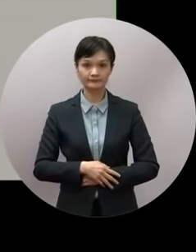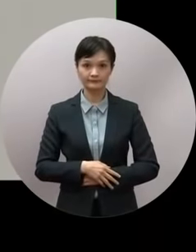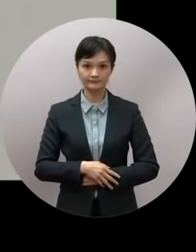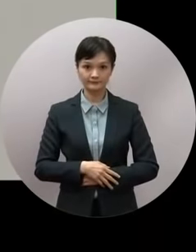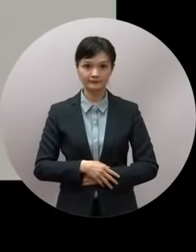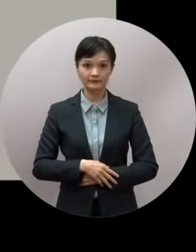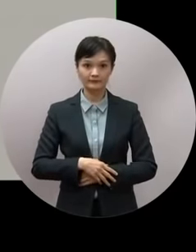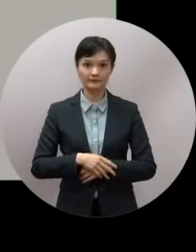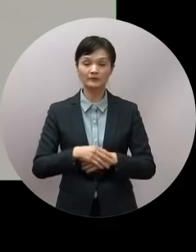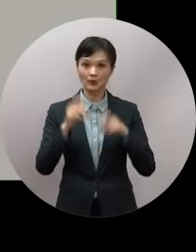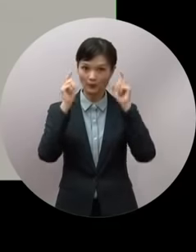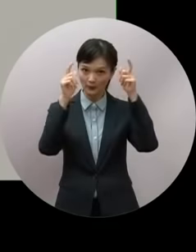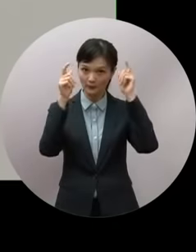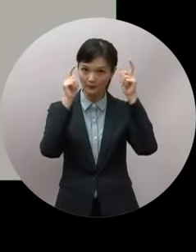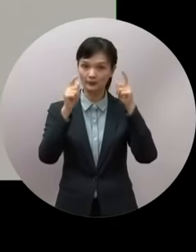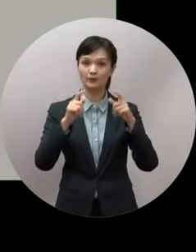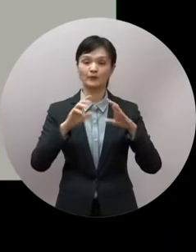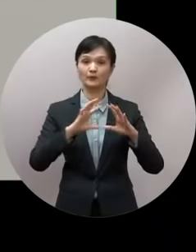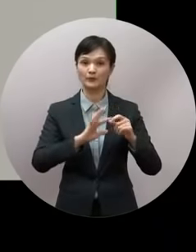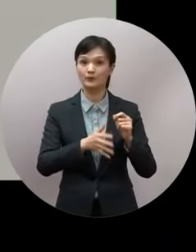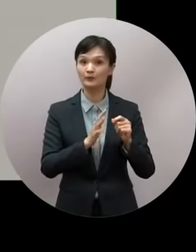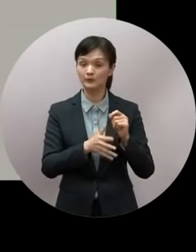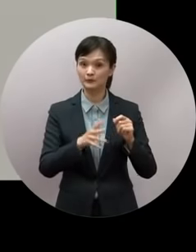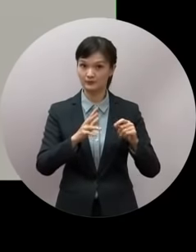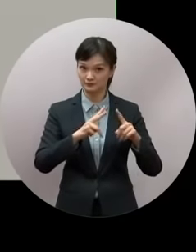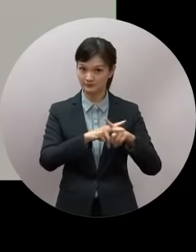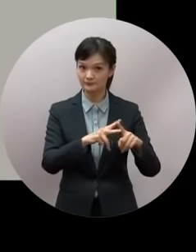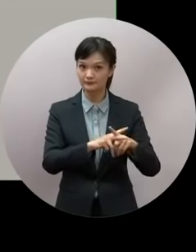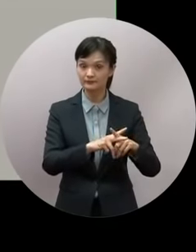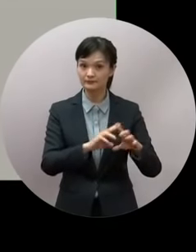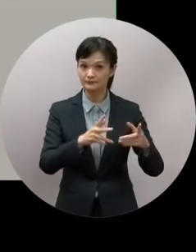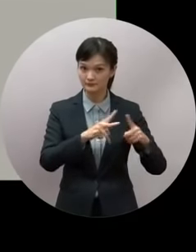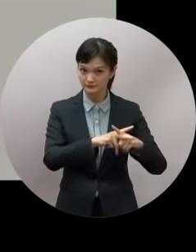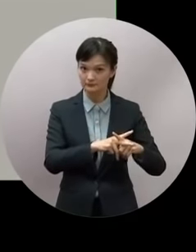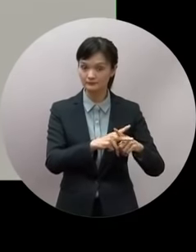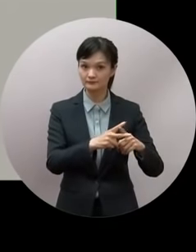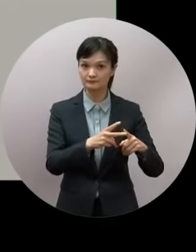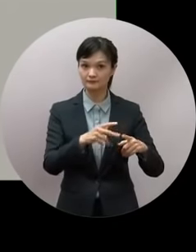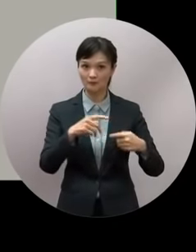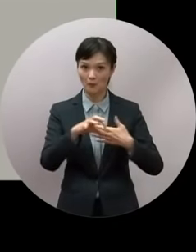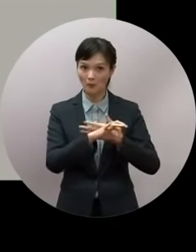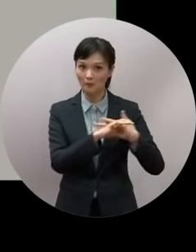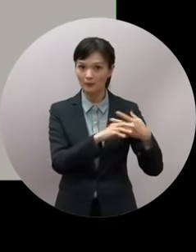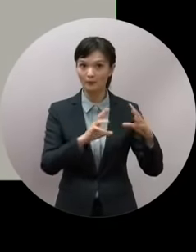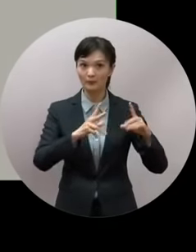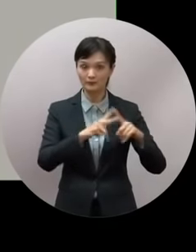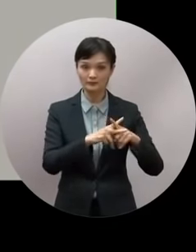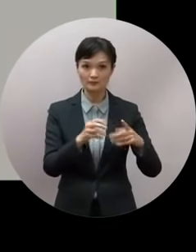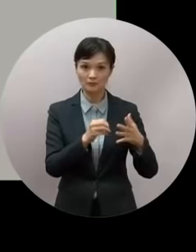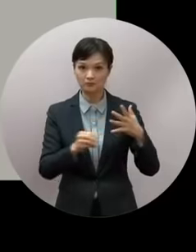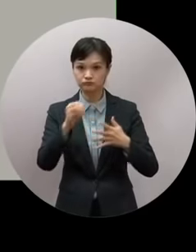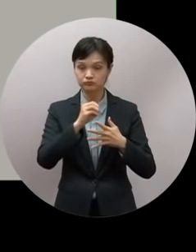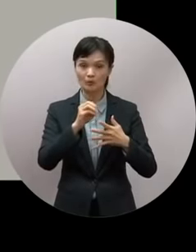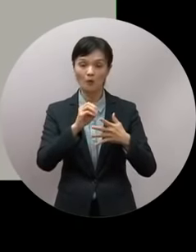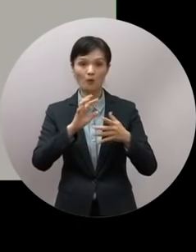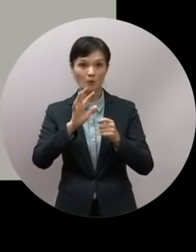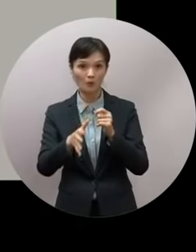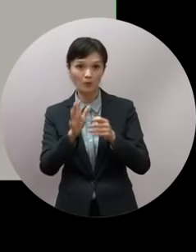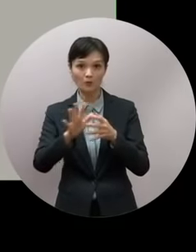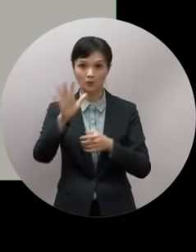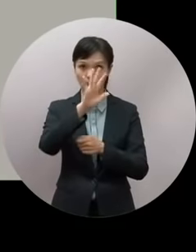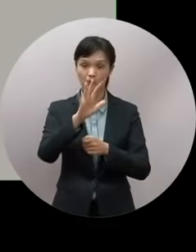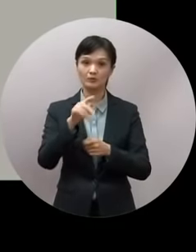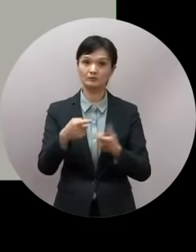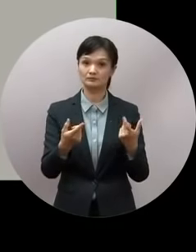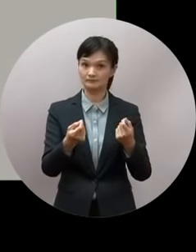小学阿赖校长，他是第一所实验小学，目前要跨到从小学到高中，也是我们布农族的孩